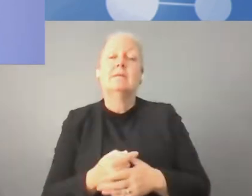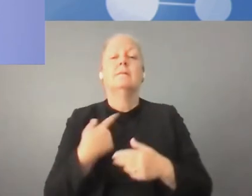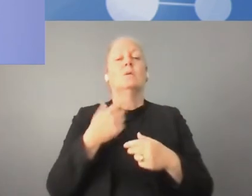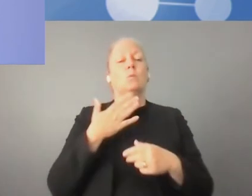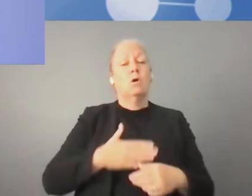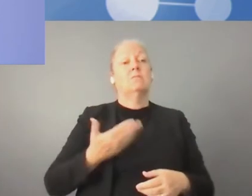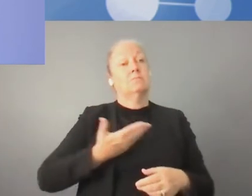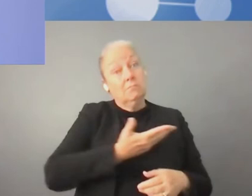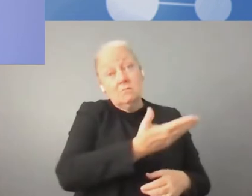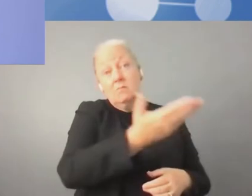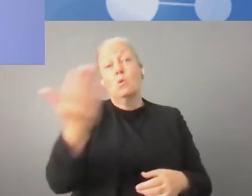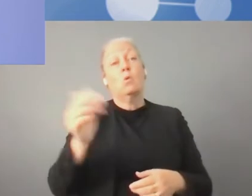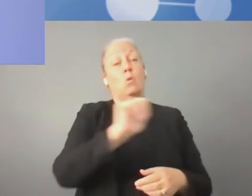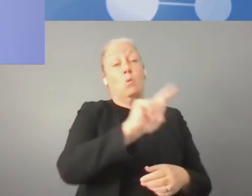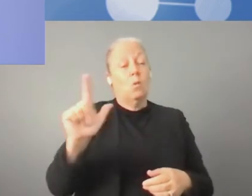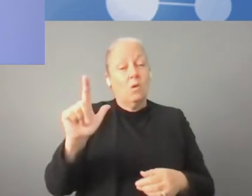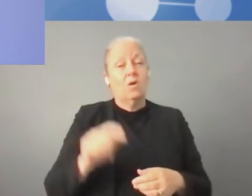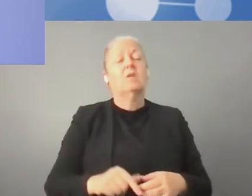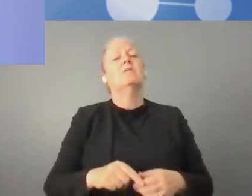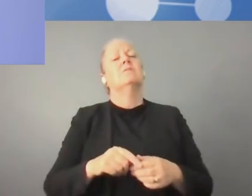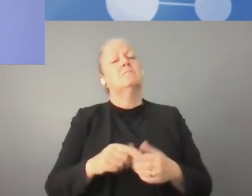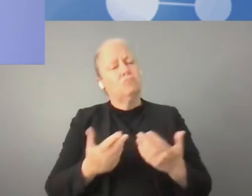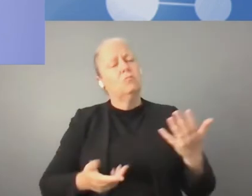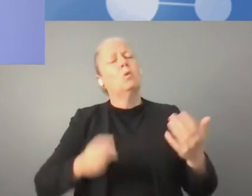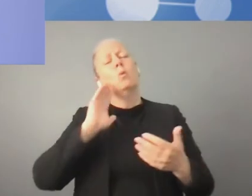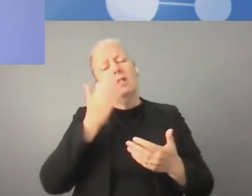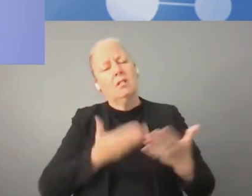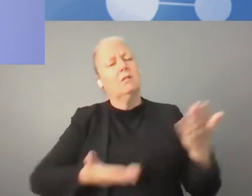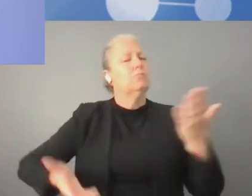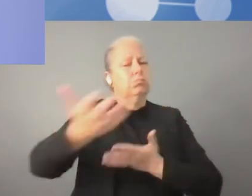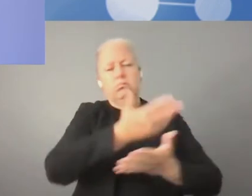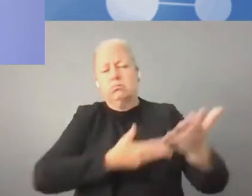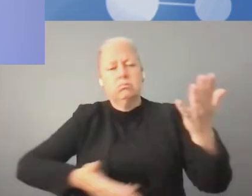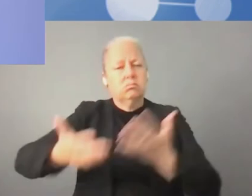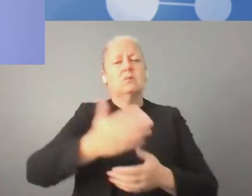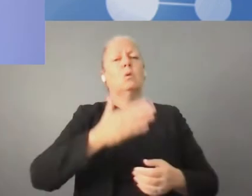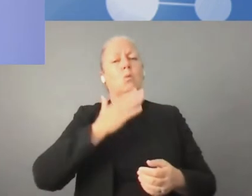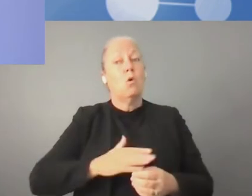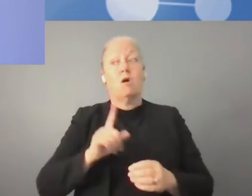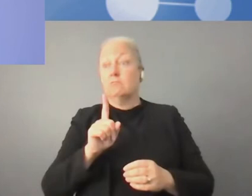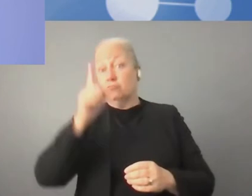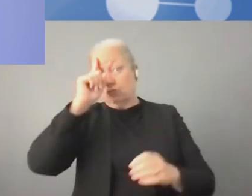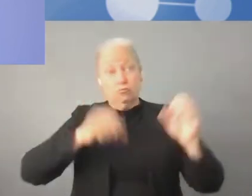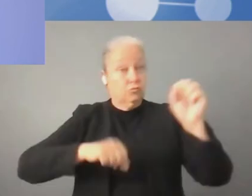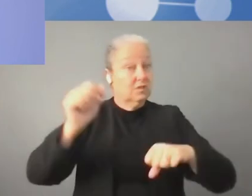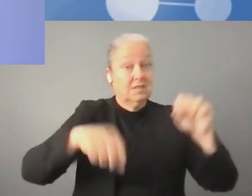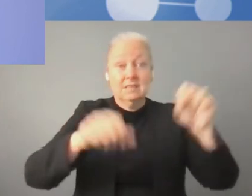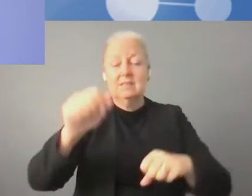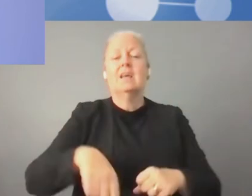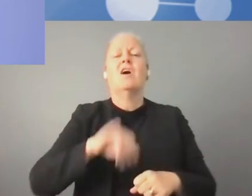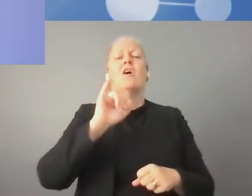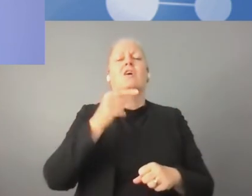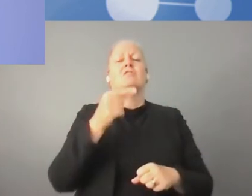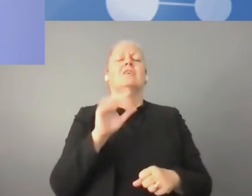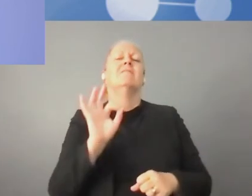络的虚假信息和一些违规的做法。我们也希望所有的国家能